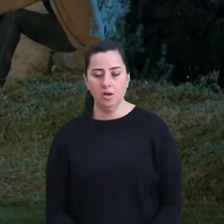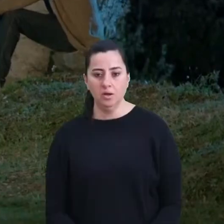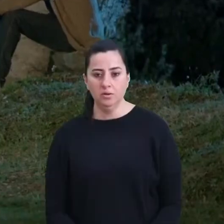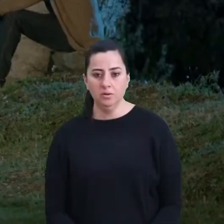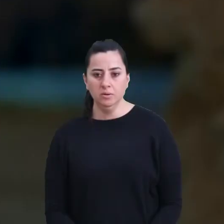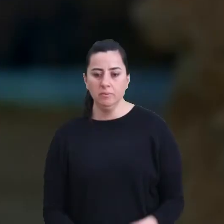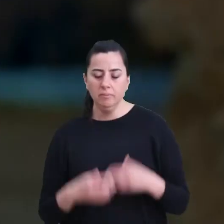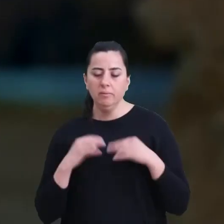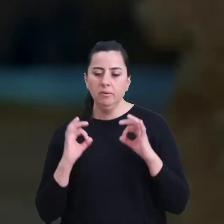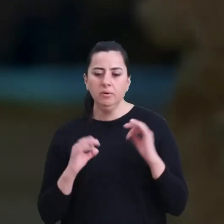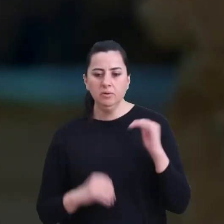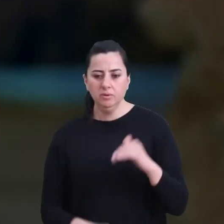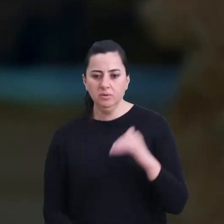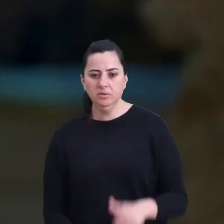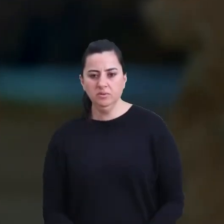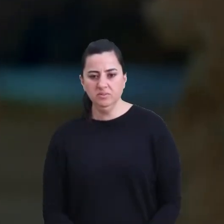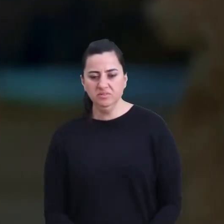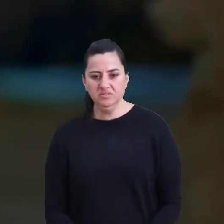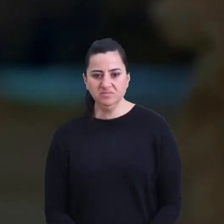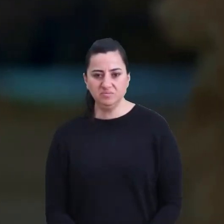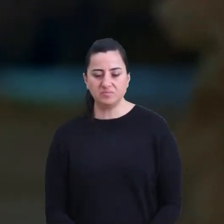Ben hep gelirim buraya.